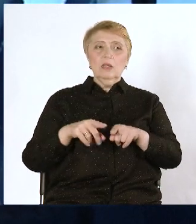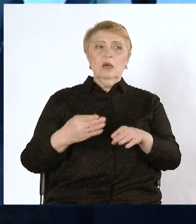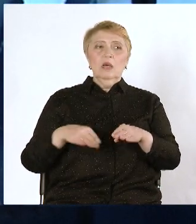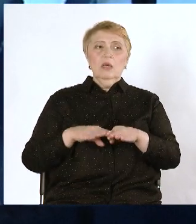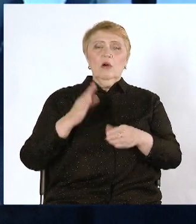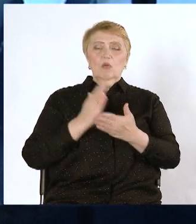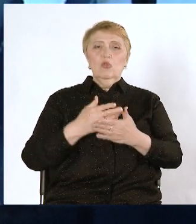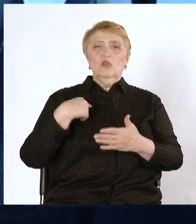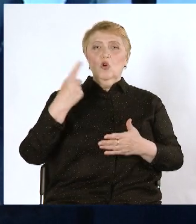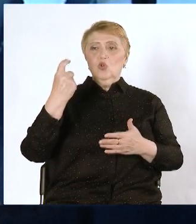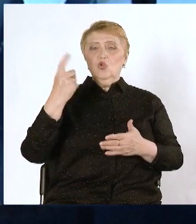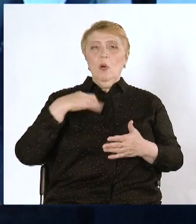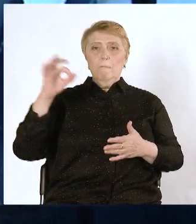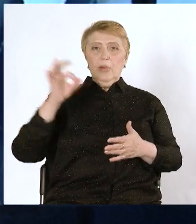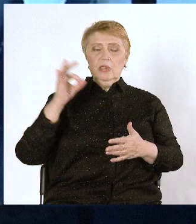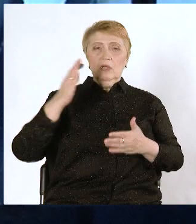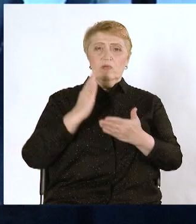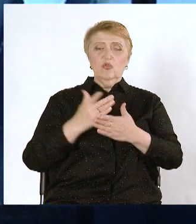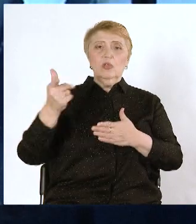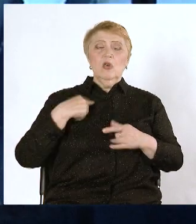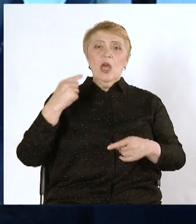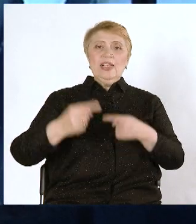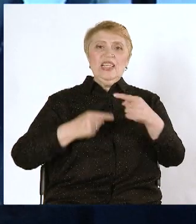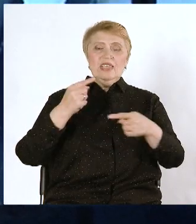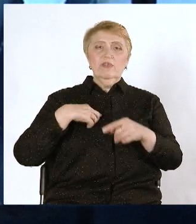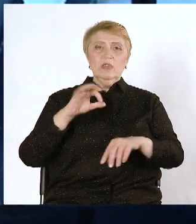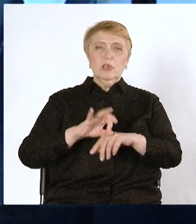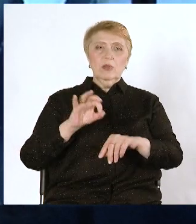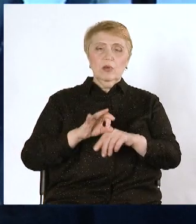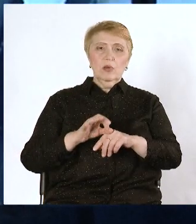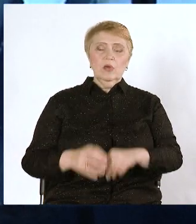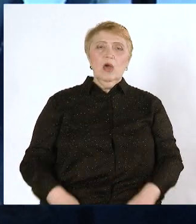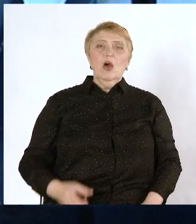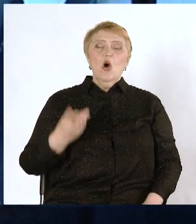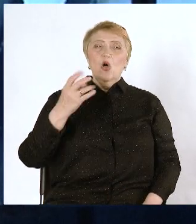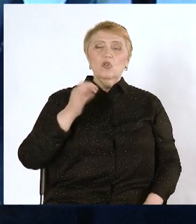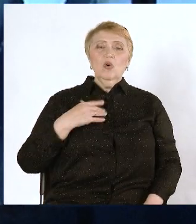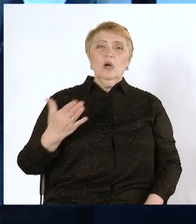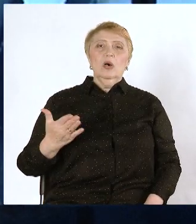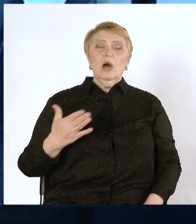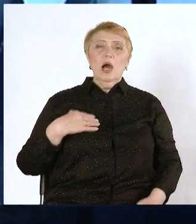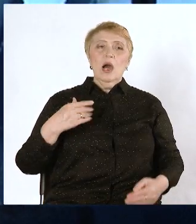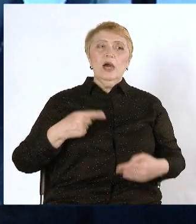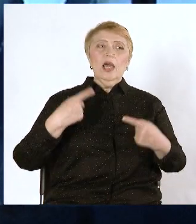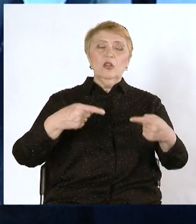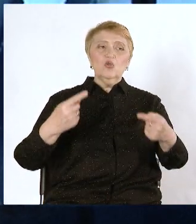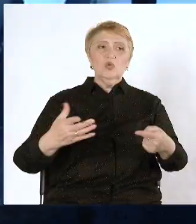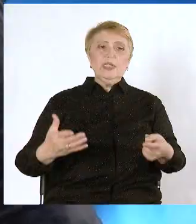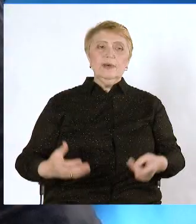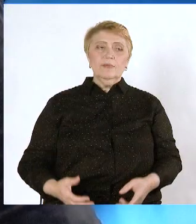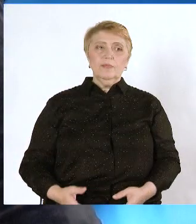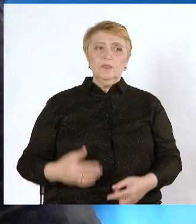сто процентов наследуемое заболевание сто процентов ну реализуется ли это мутация гена к чувств